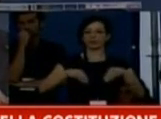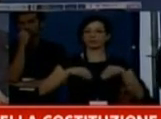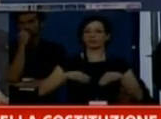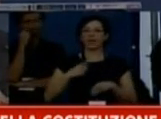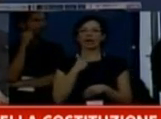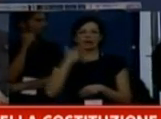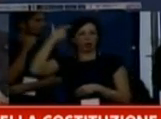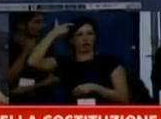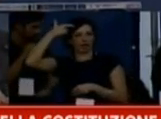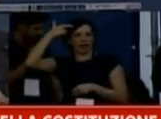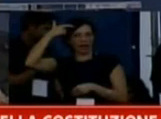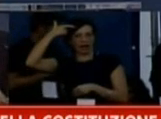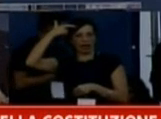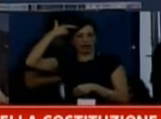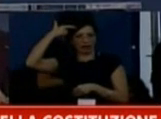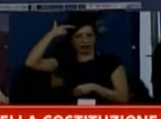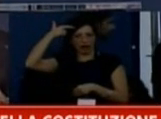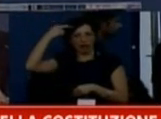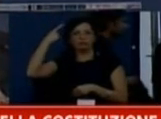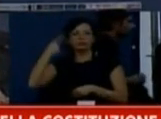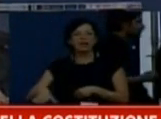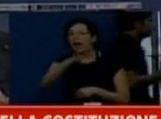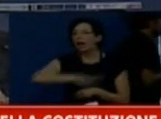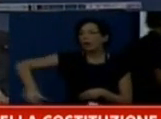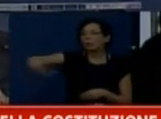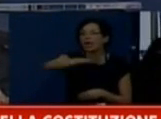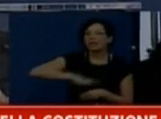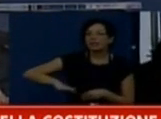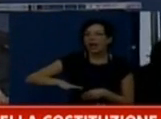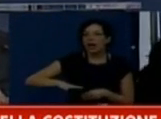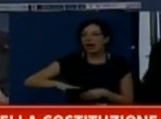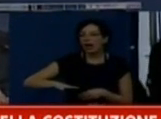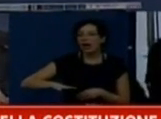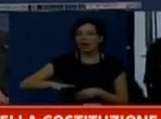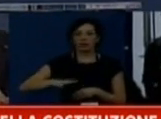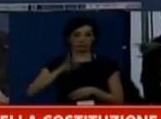piazza. Quanti sono i nostri governanti qui presenti?